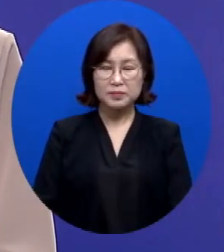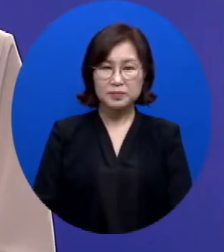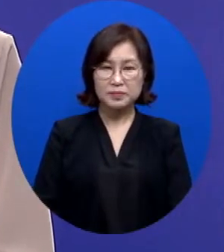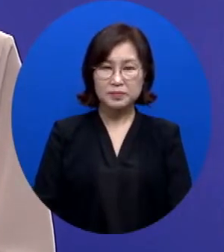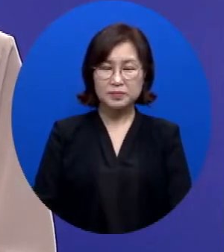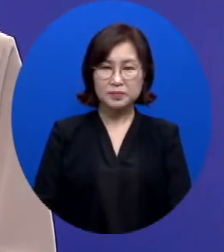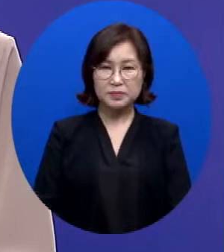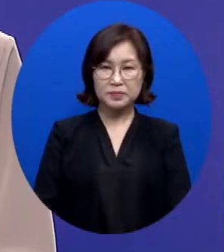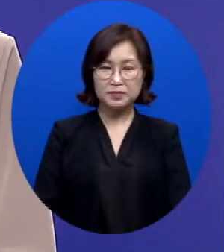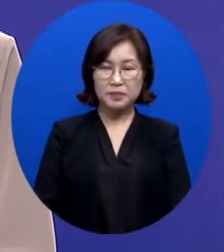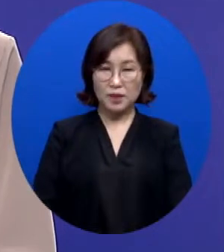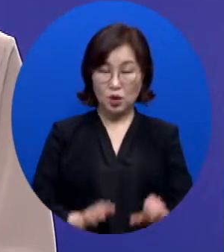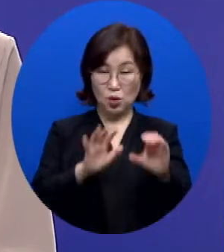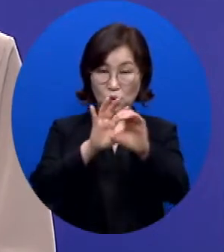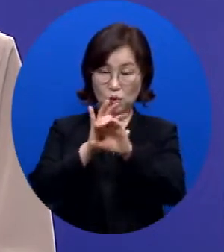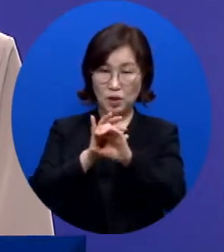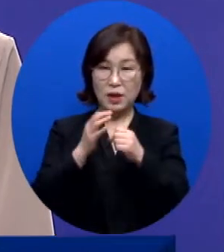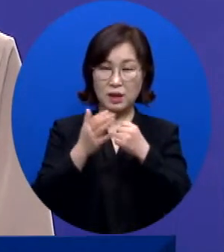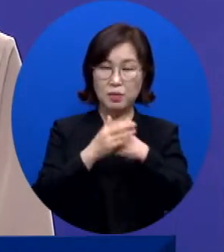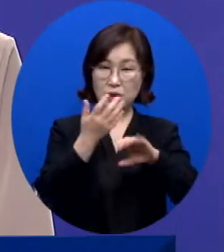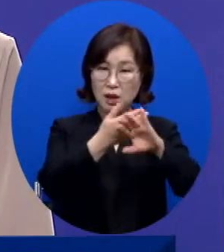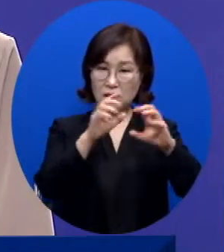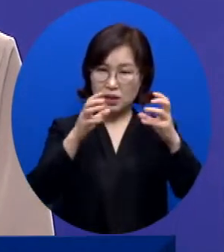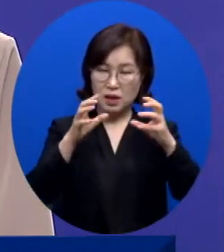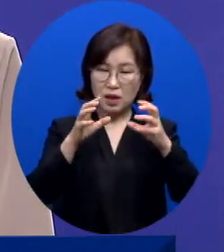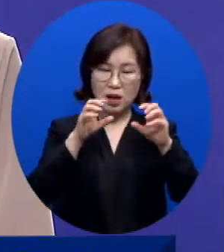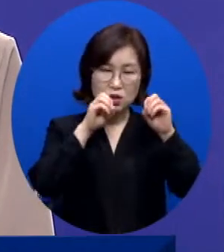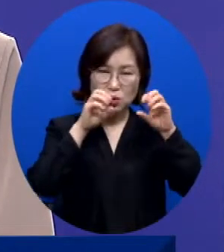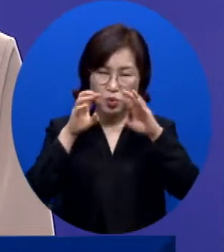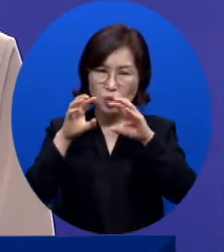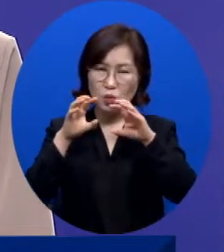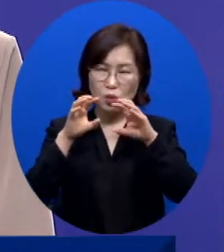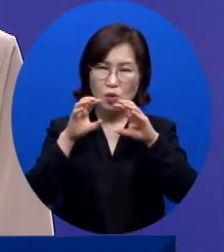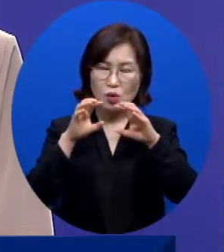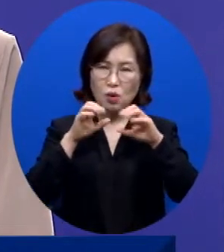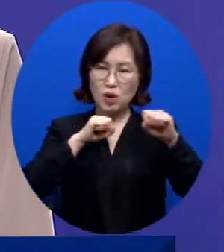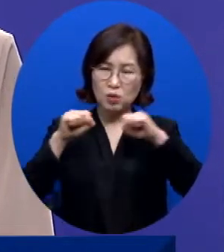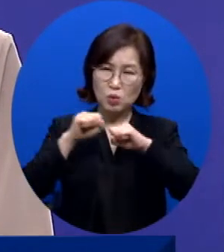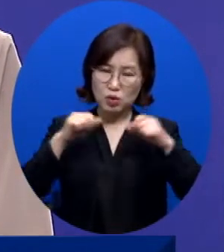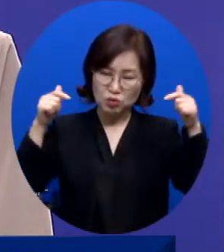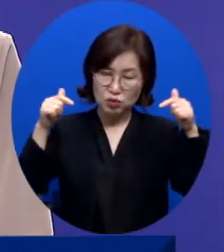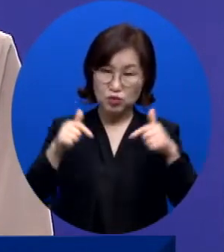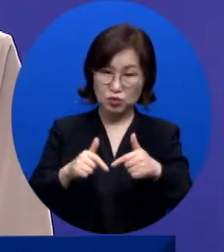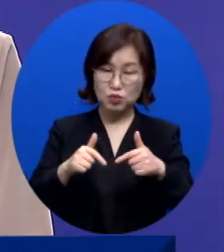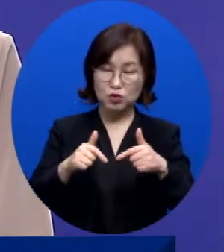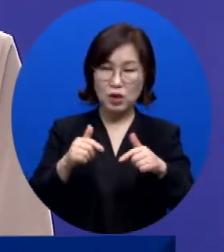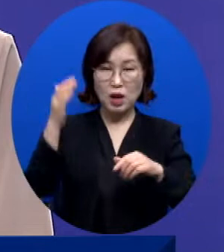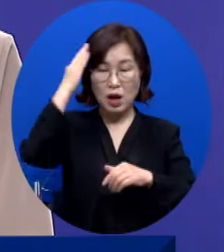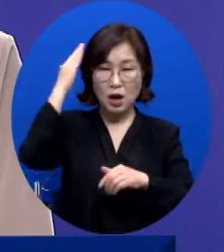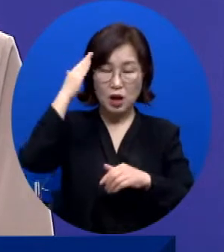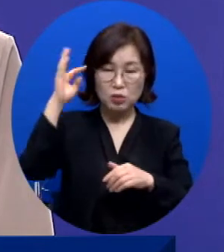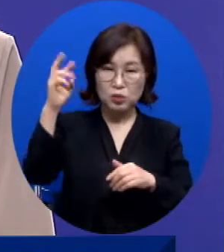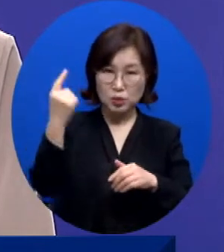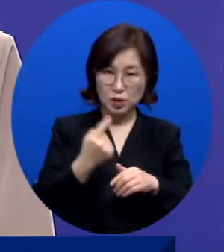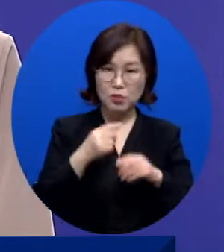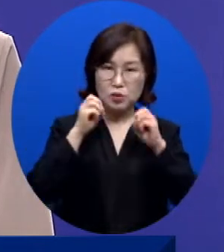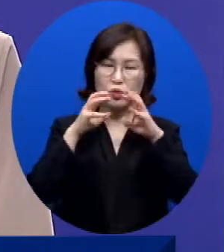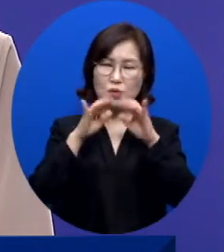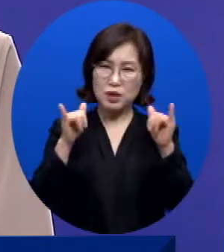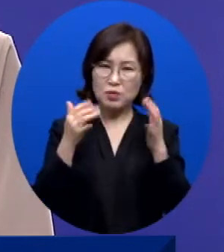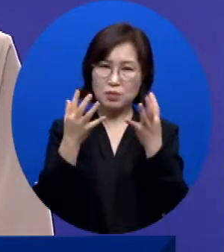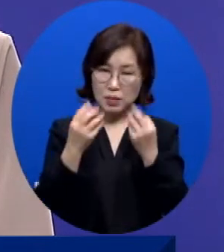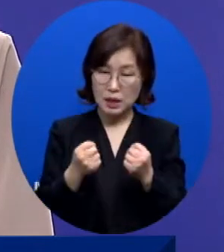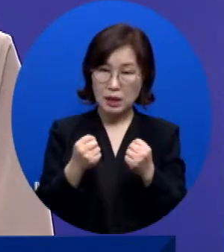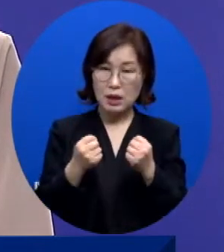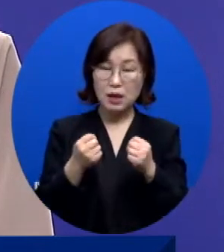다음 소식입니다. 코로나19로 해외 선교 활동이 주춤했습니다. 귀국 선교사 수도 늘어난 데다 해외 선교